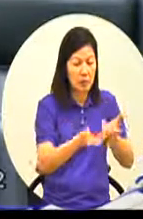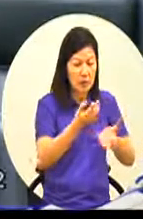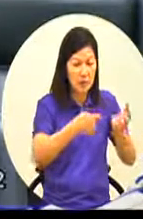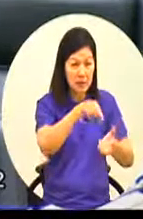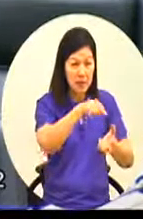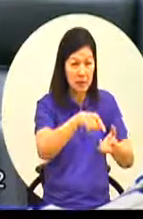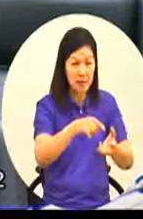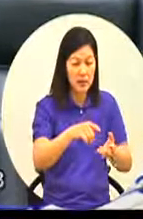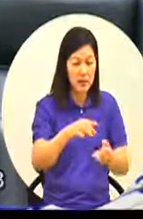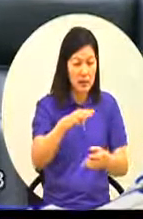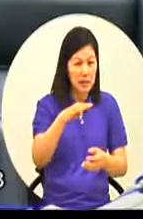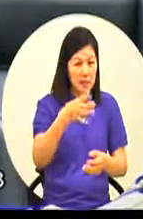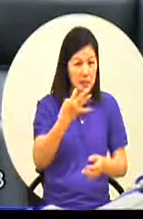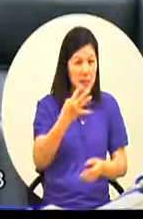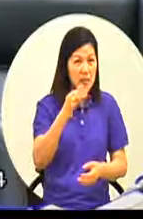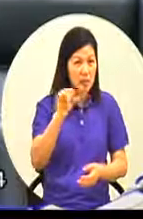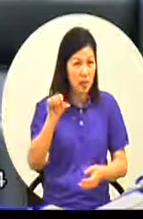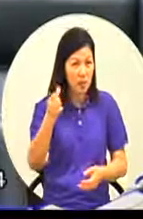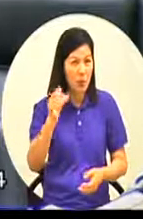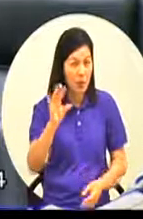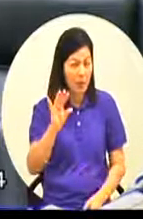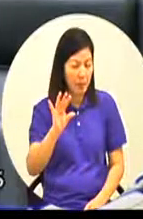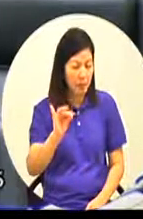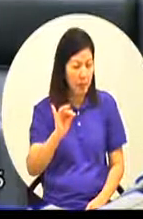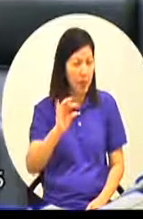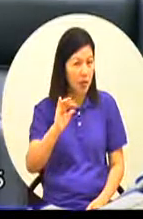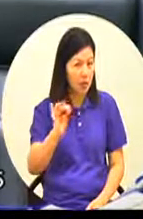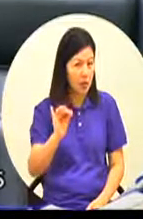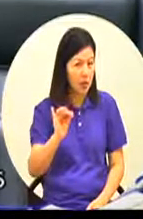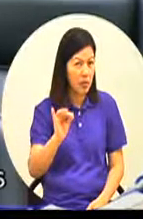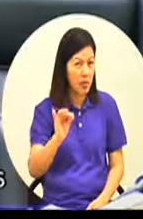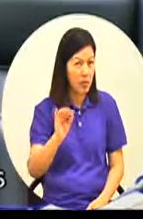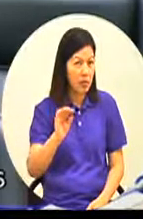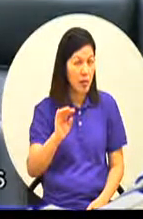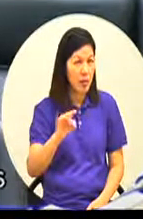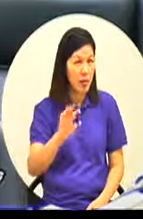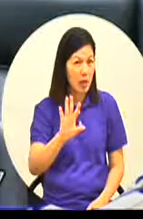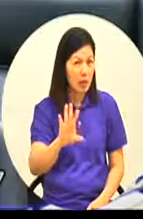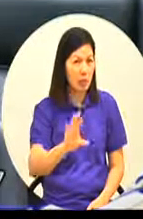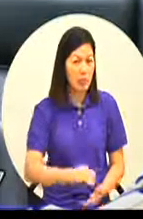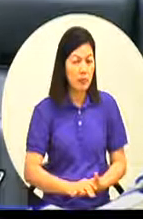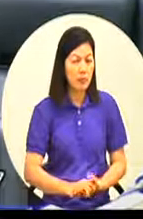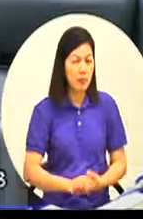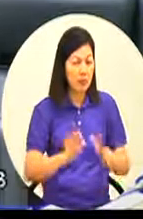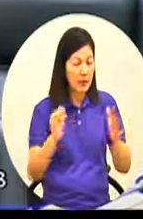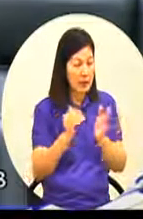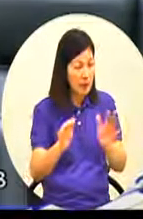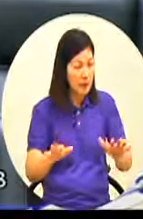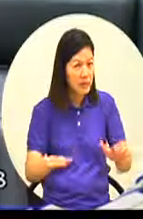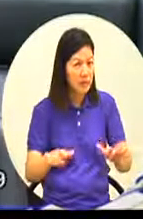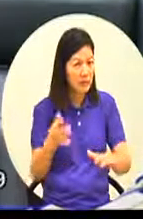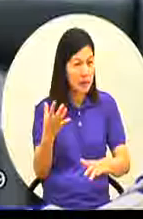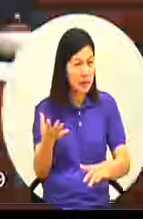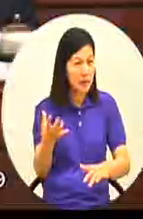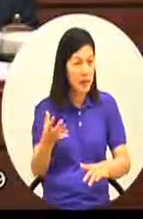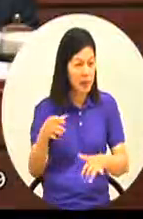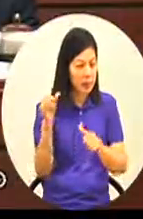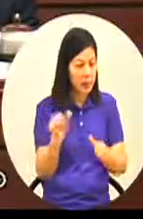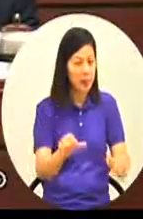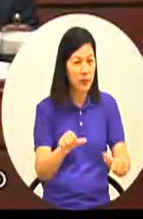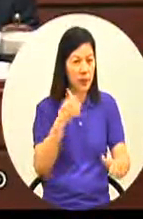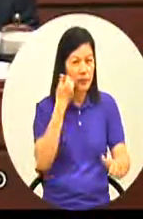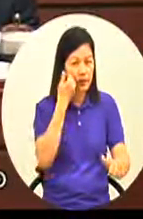呢，对不对？伊要安怎来做这做 设施？设施对不对？咱到近吼，咱大部分开发的